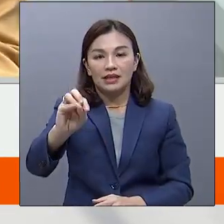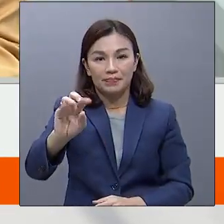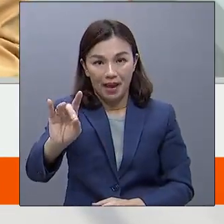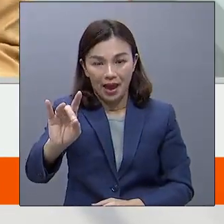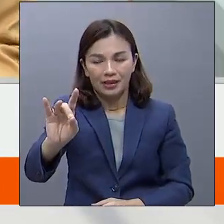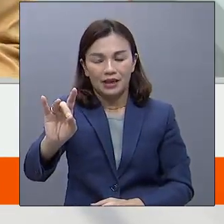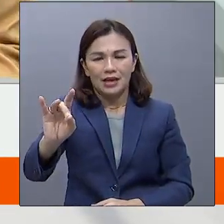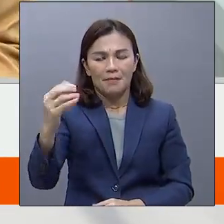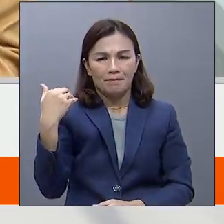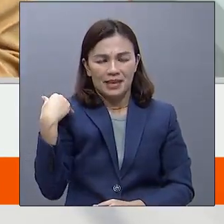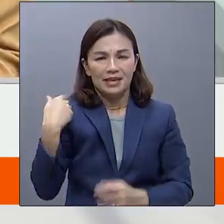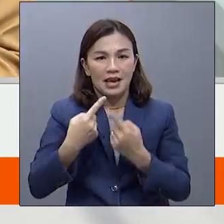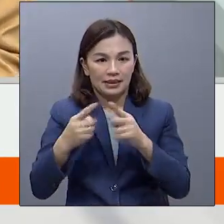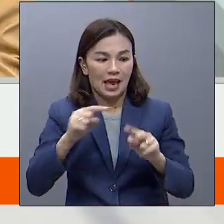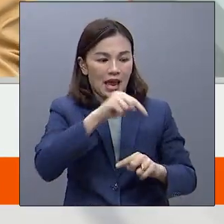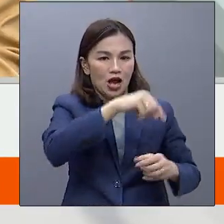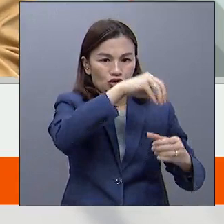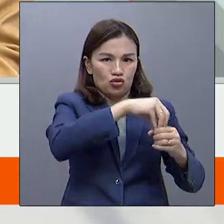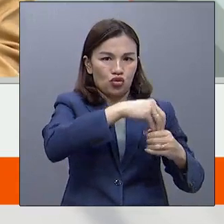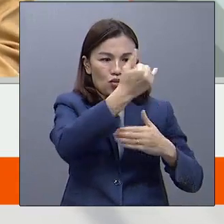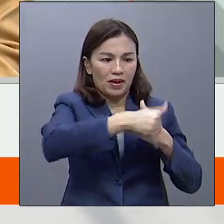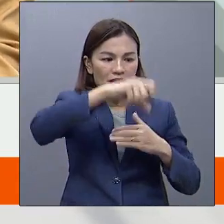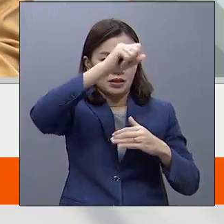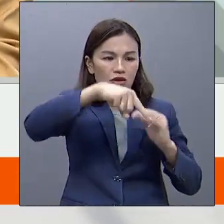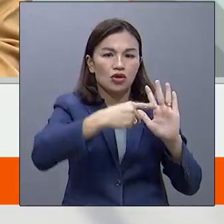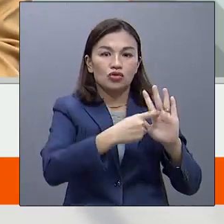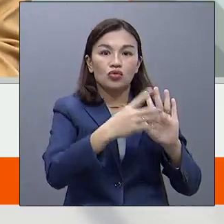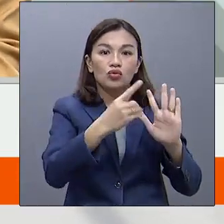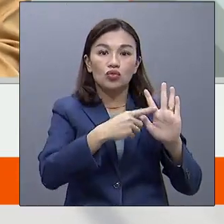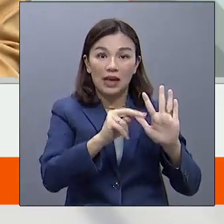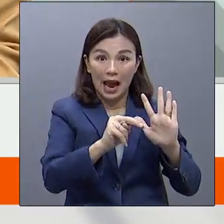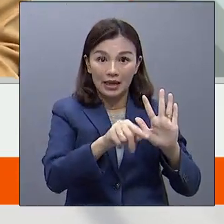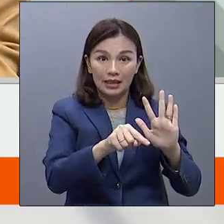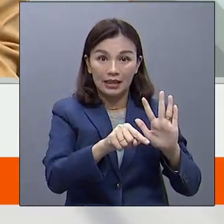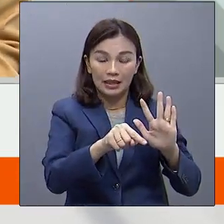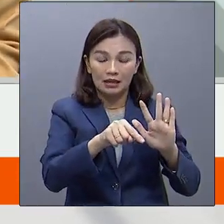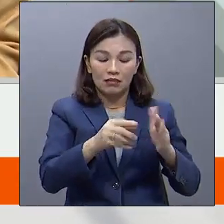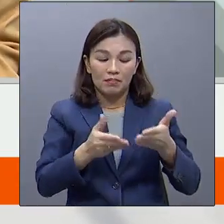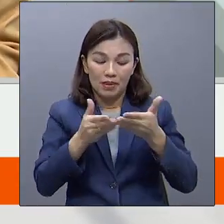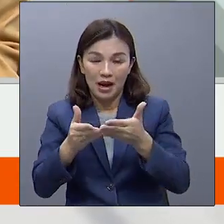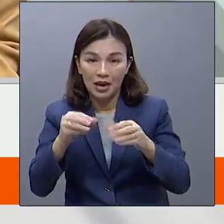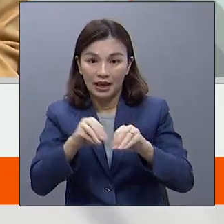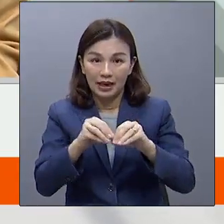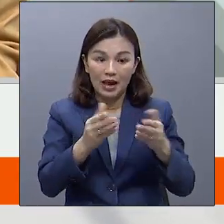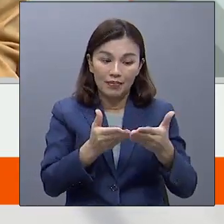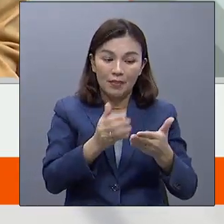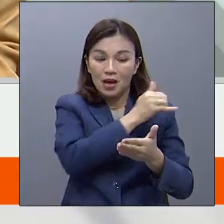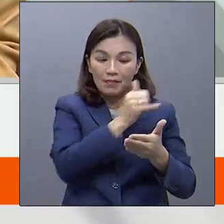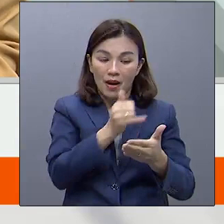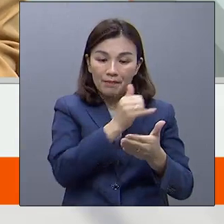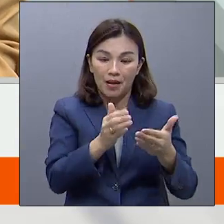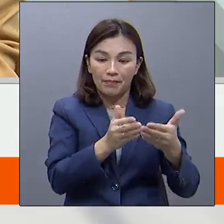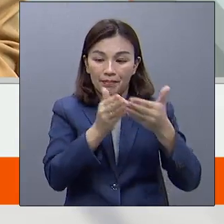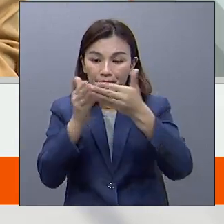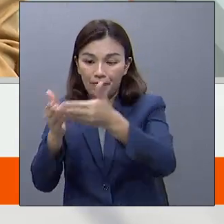มีอีกกลุ่มนึงที่ยังอยู่ที่พอร์ตซูดานอยู่กลุ่มนี้จะมาถึงจะได้ประมาณเวลาเท่าไหร่คะท่านนุชคะน่าจะถึง